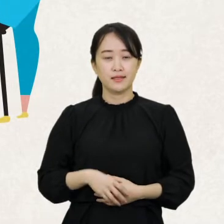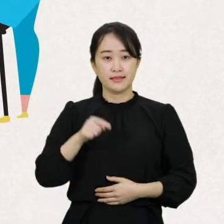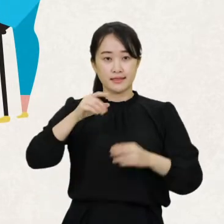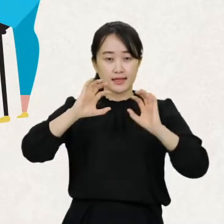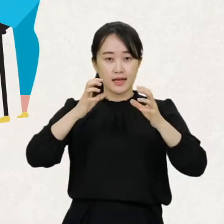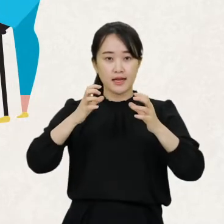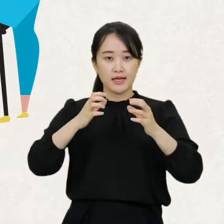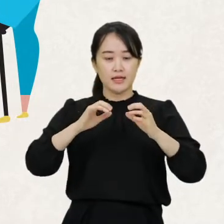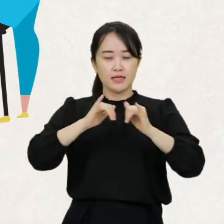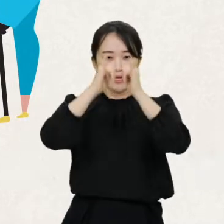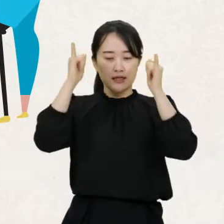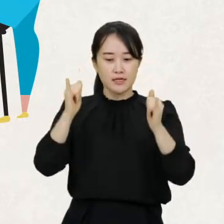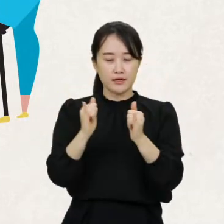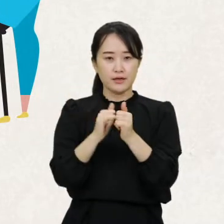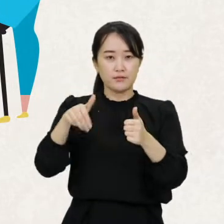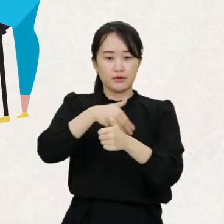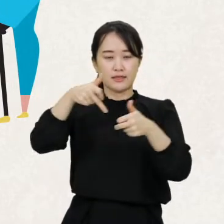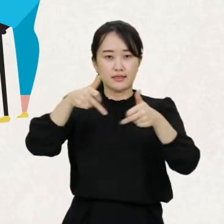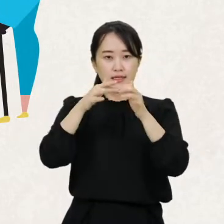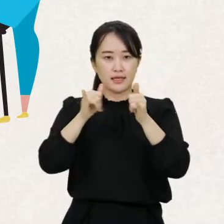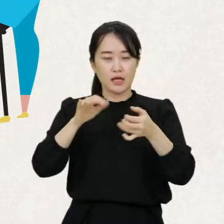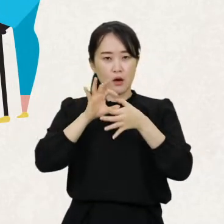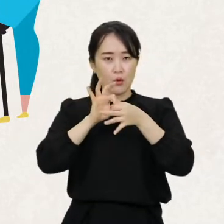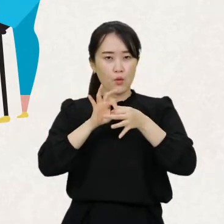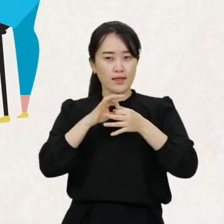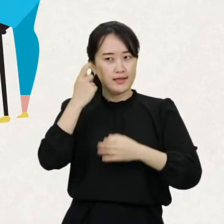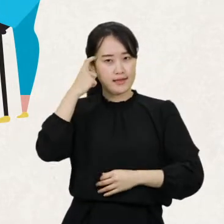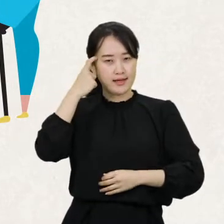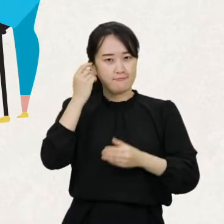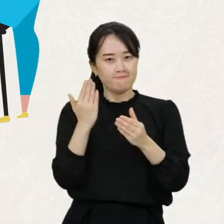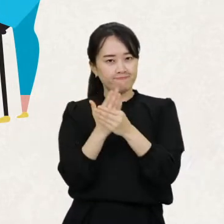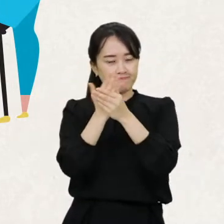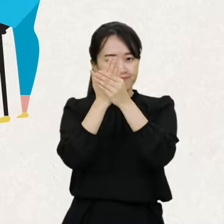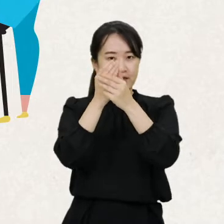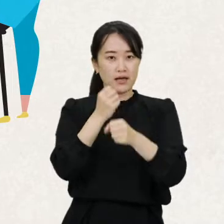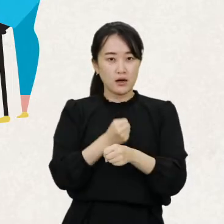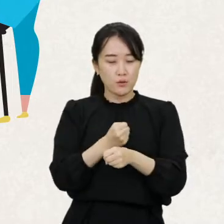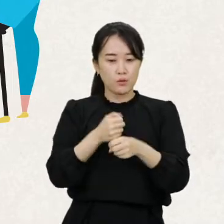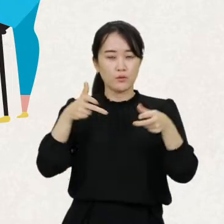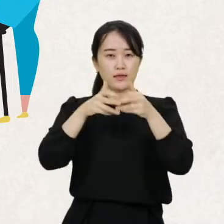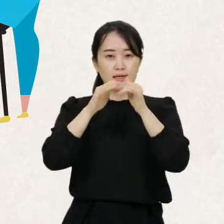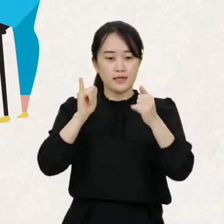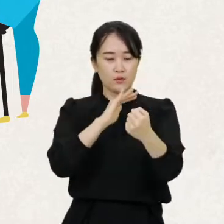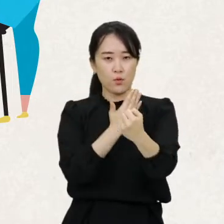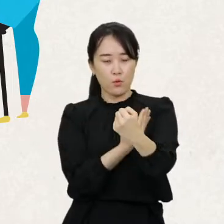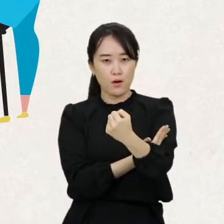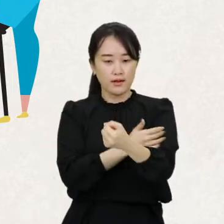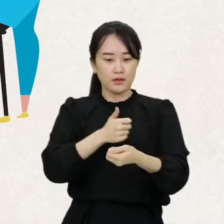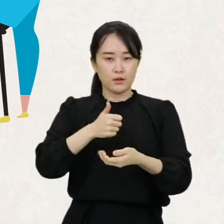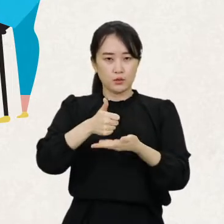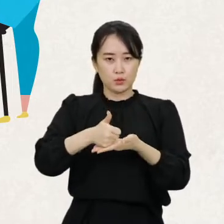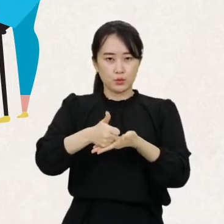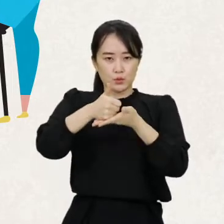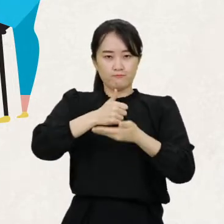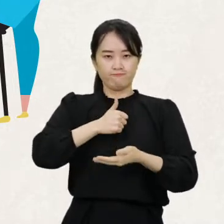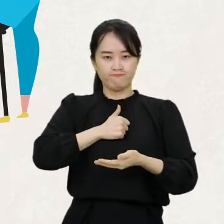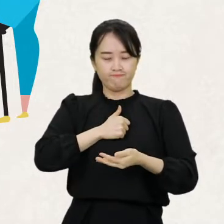당사국은 사회 전반에서 장애인에 관한 인식을 향상시키고 장애인 권리와 존엄성을